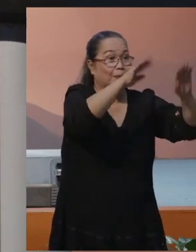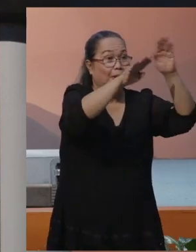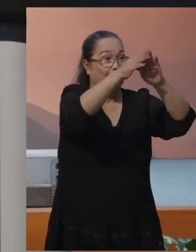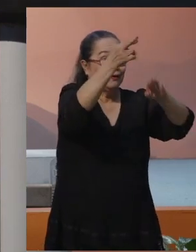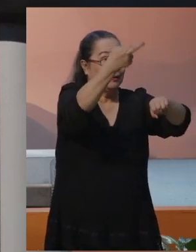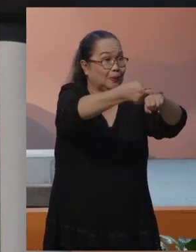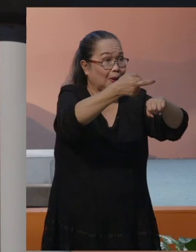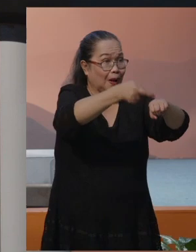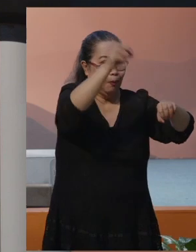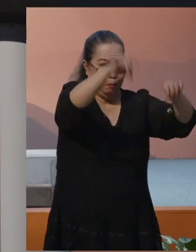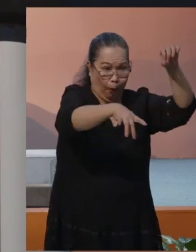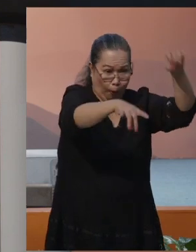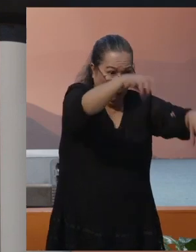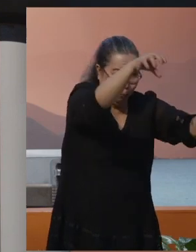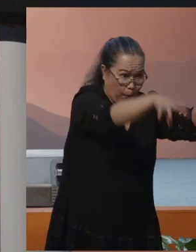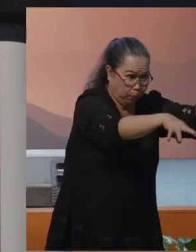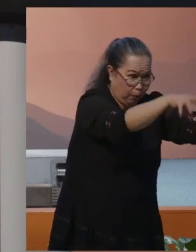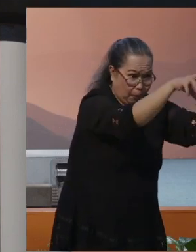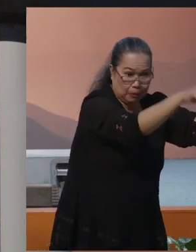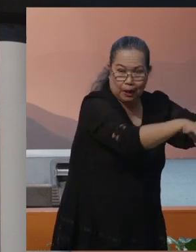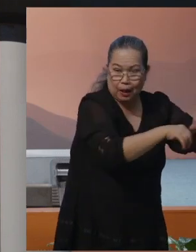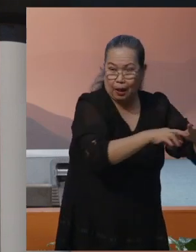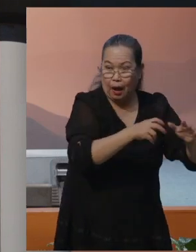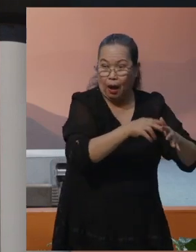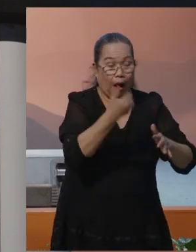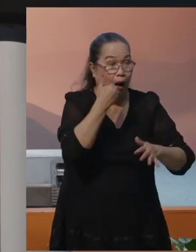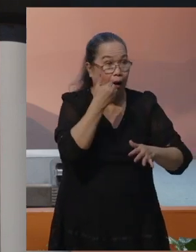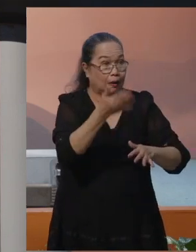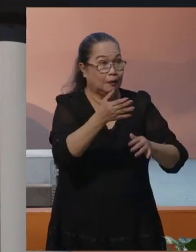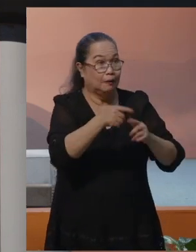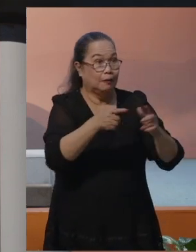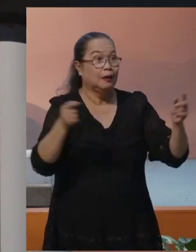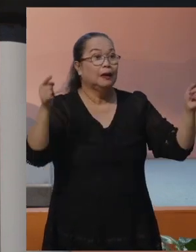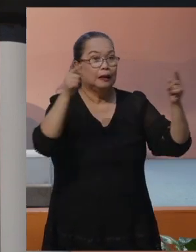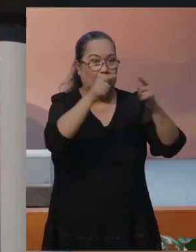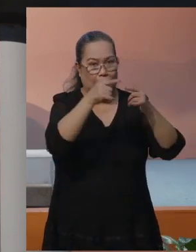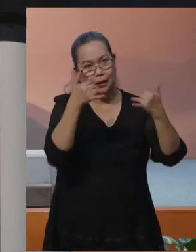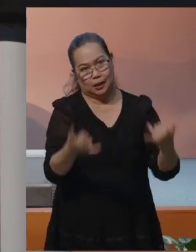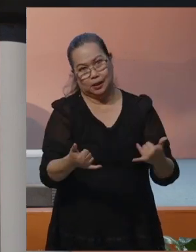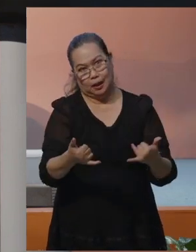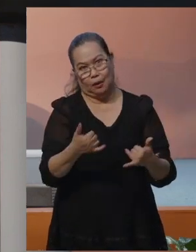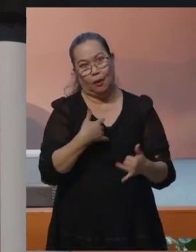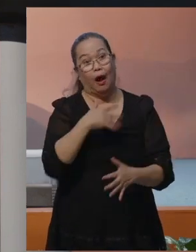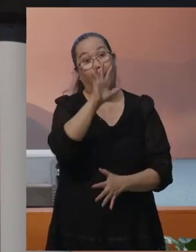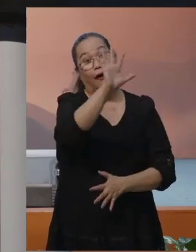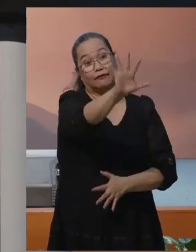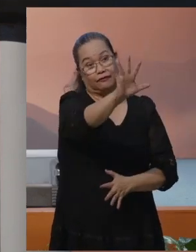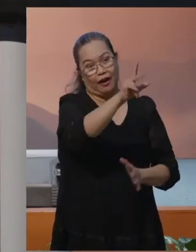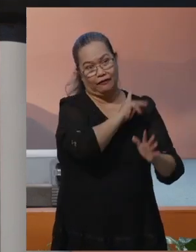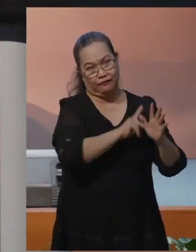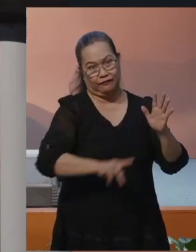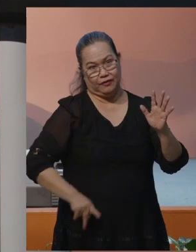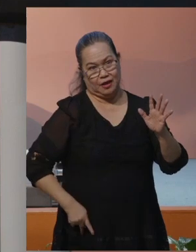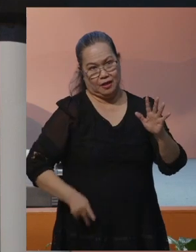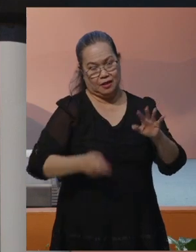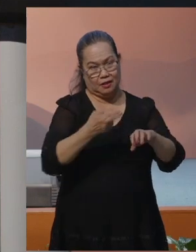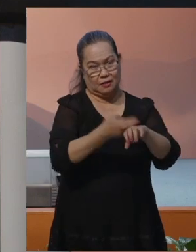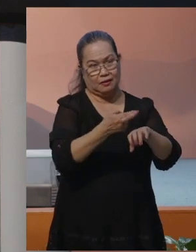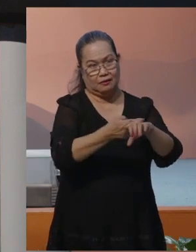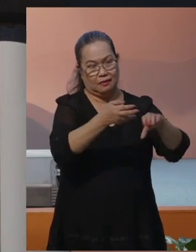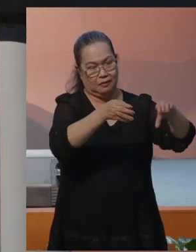against the mouth of the cave, which remain to this very day. So doon nila nilibing yung 5 hari, doon sa cave kung saan sila